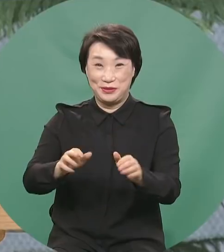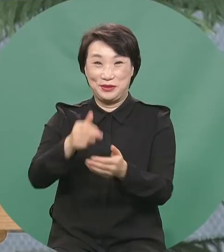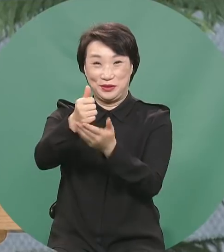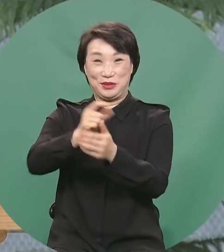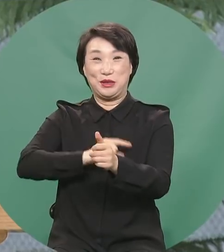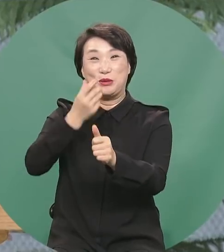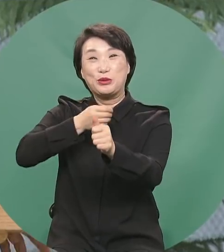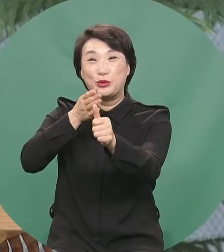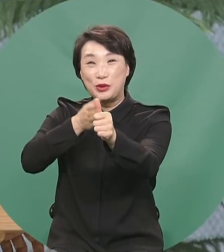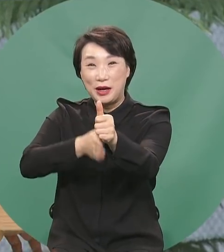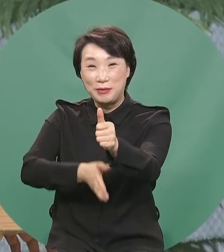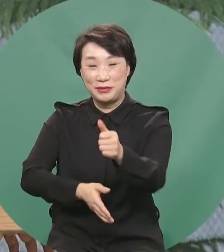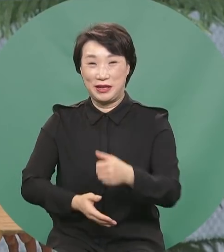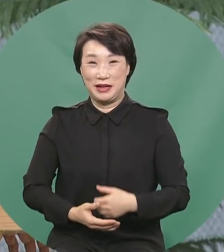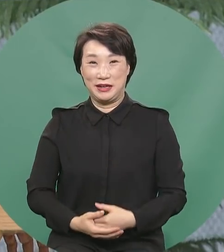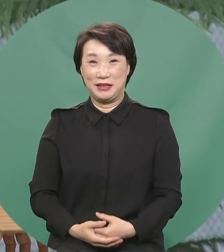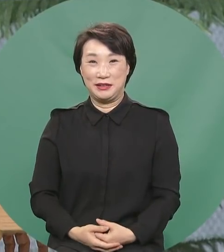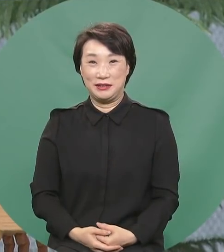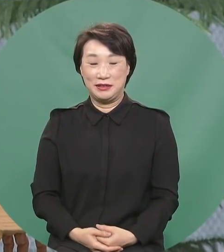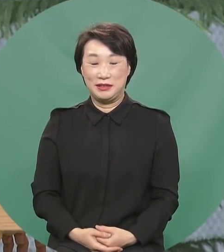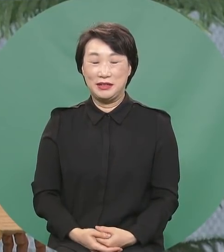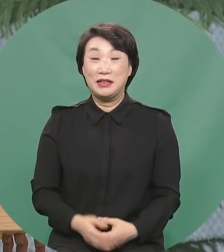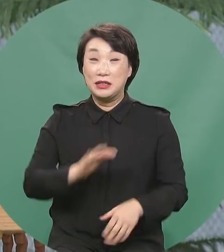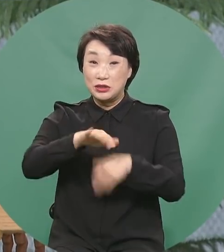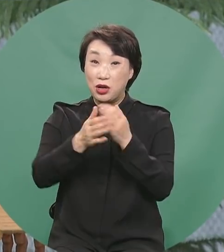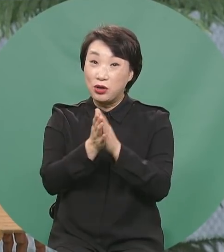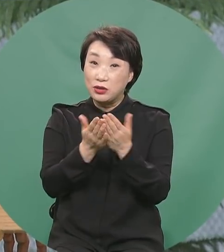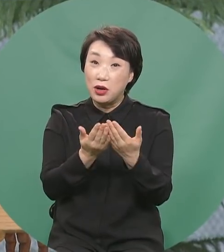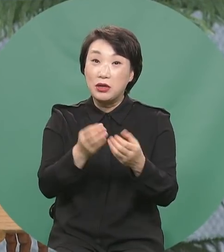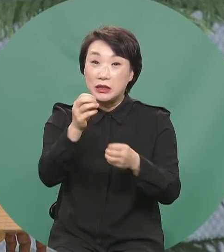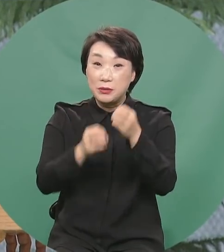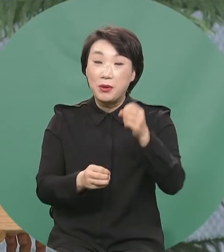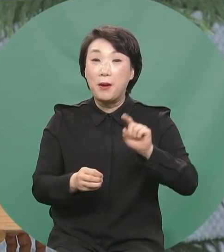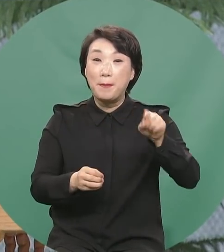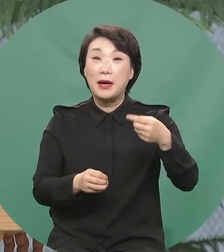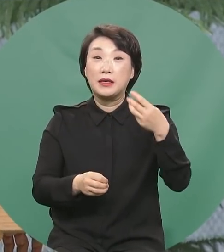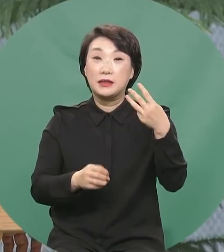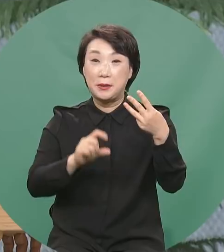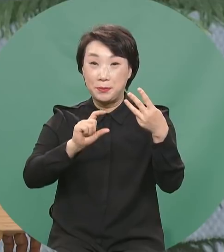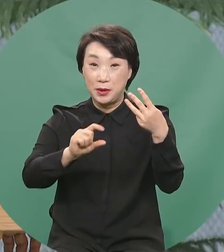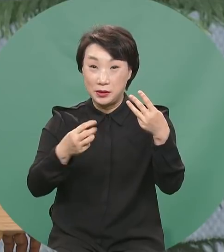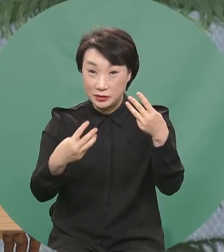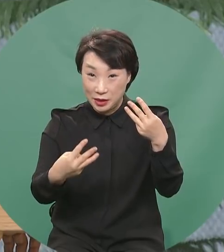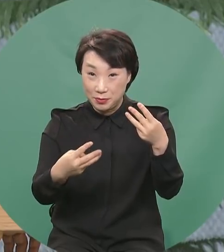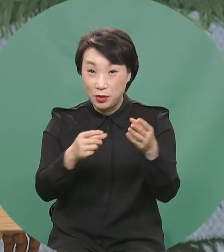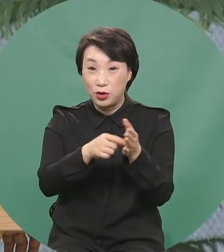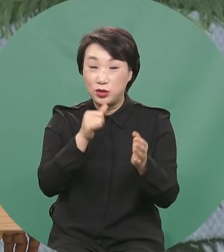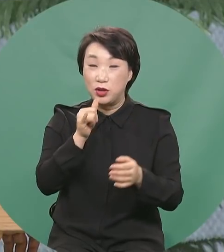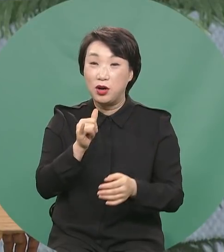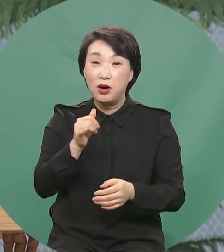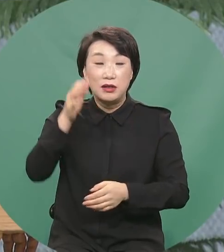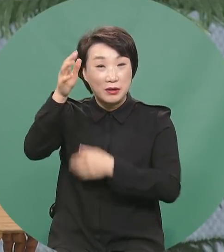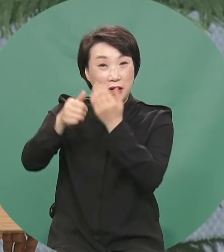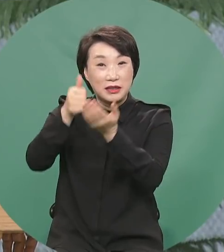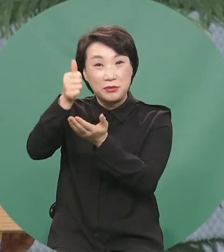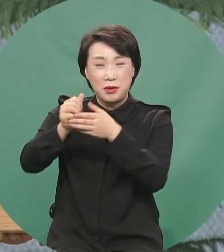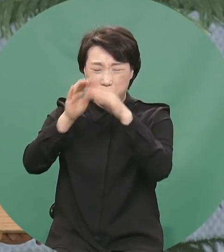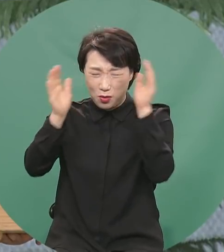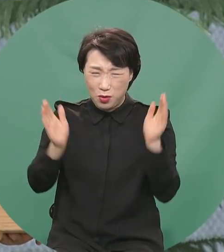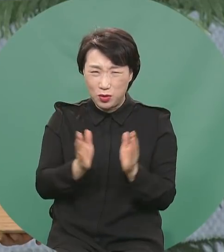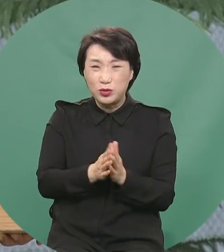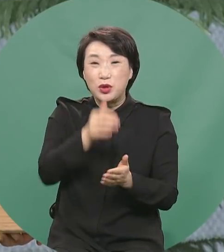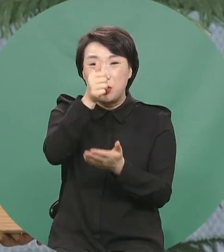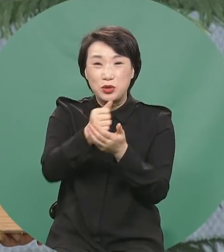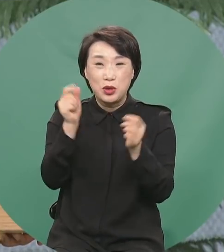이름으로 축원합니다. 시편 103편 3절에 저가 모든